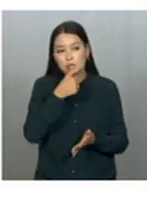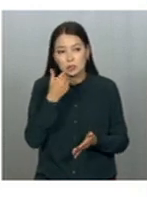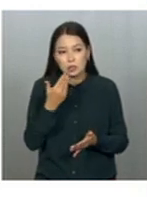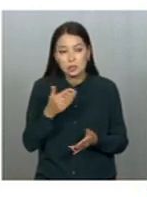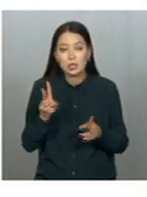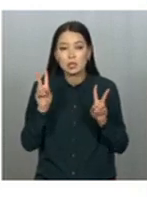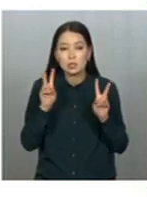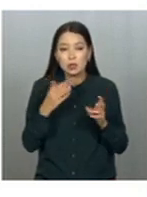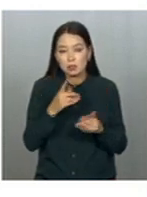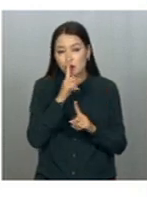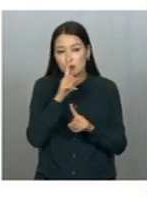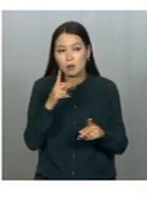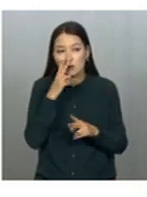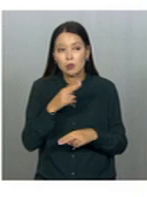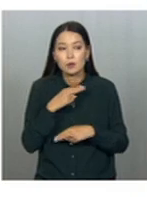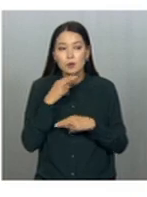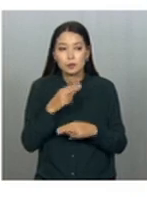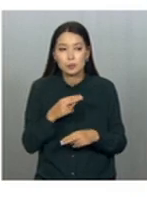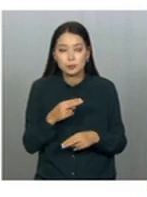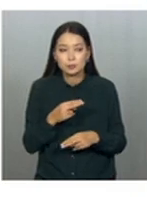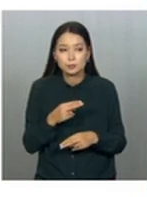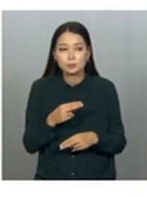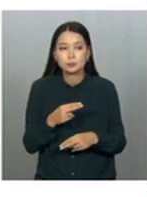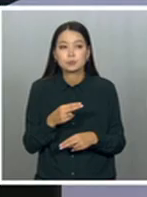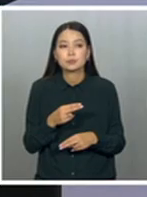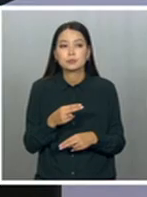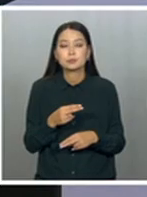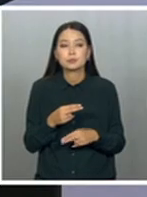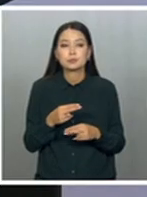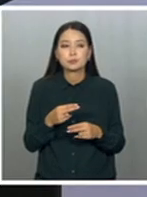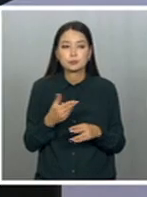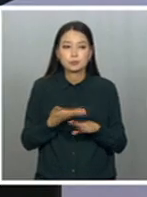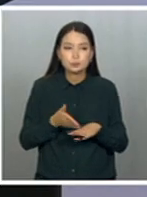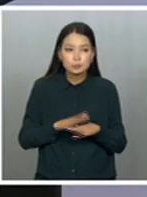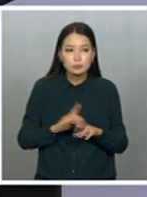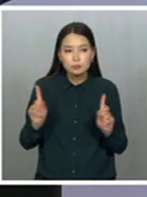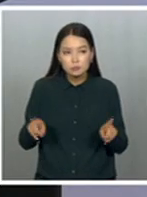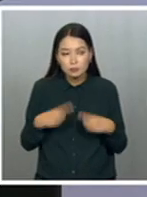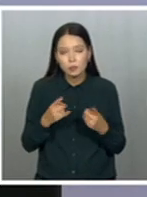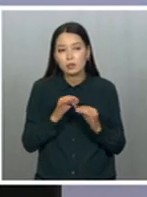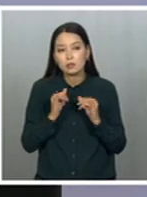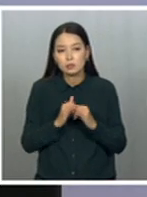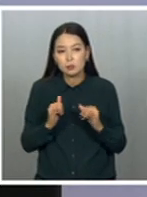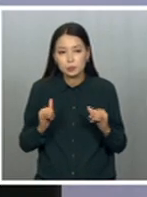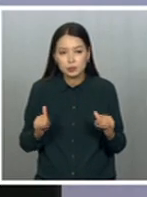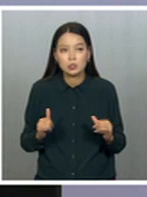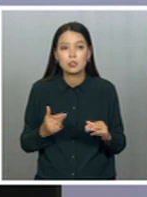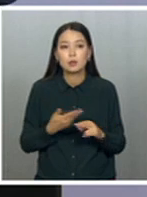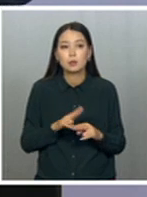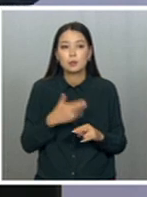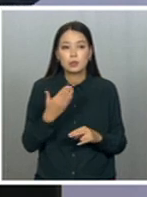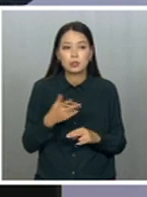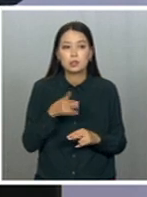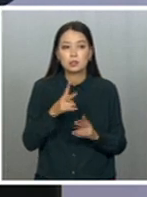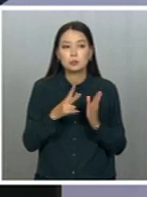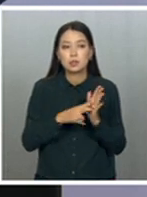тақырыбына ерекше назар аударуларыңызды сұрайын, балалар. Жолдаудың тақырыбы дағдарыстан жаңару мен дамуға деп аталды. Қай дағдарыс естір ғой?